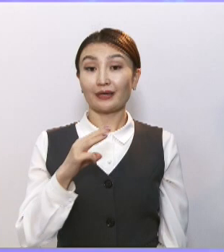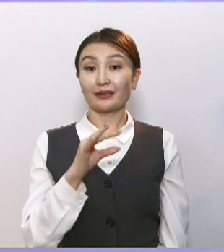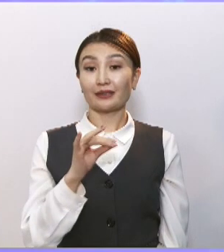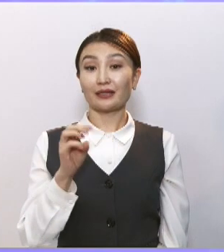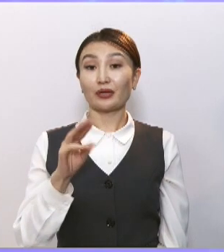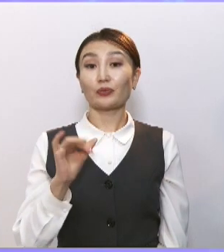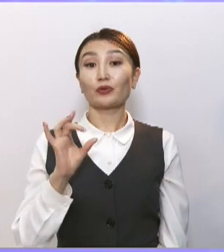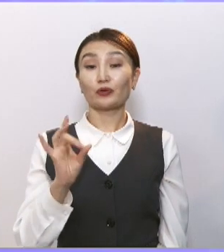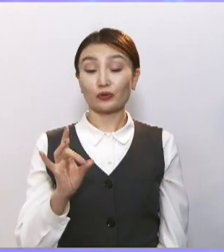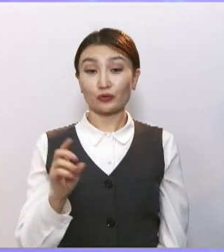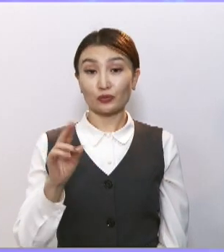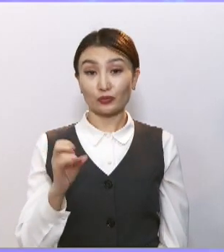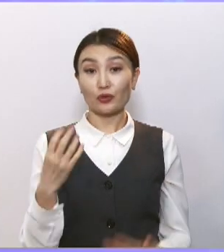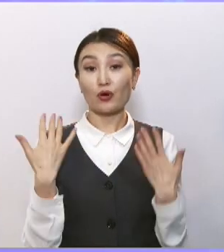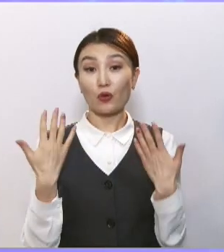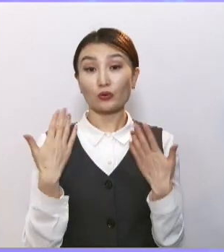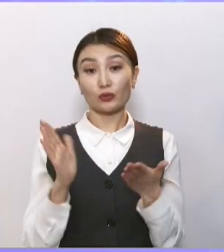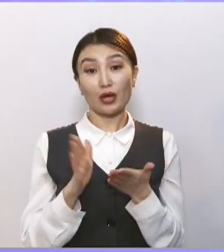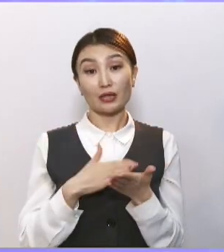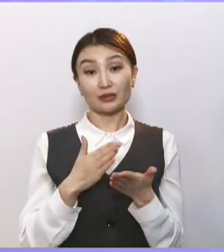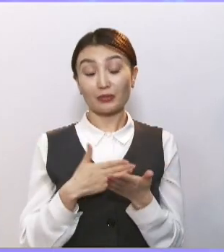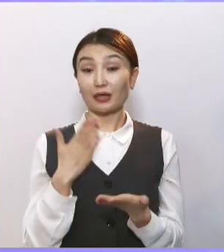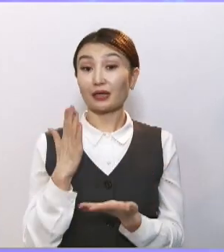Тимурдун колунда шыпыргы бар.